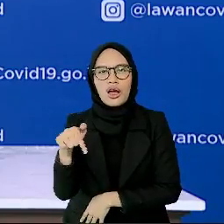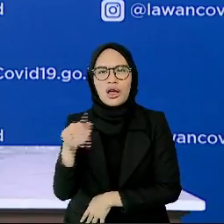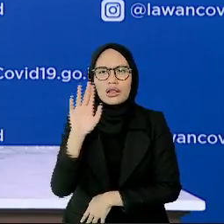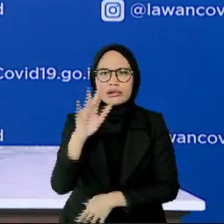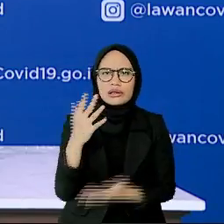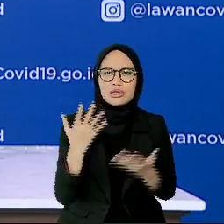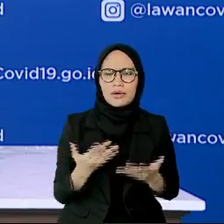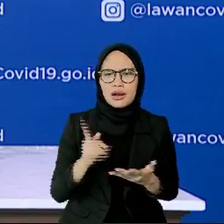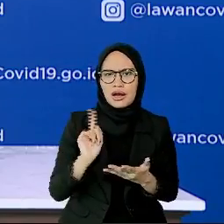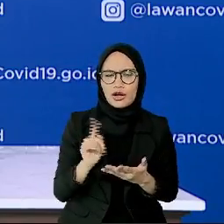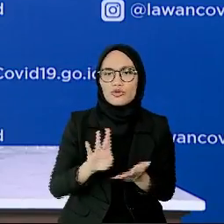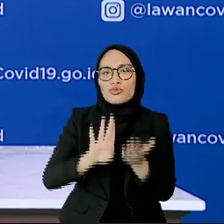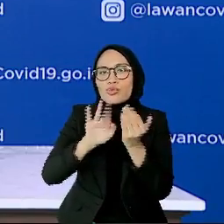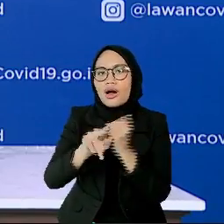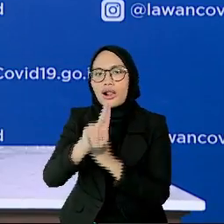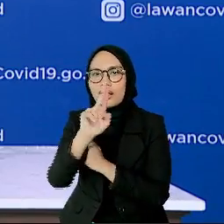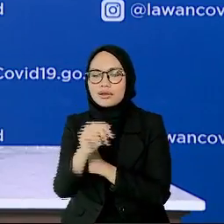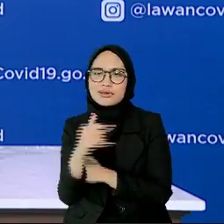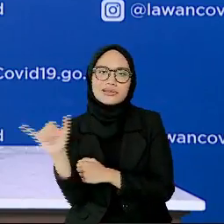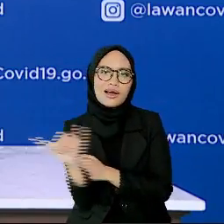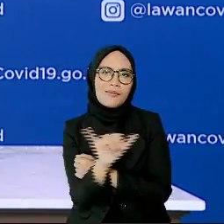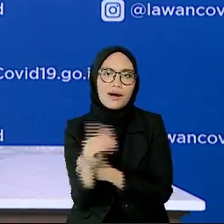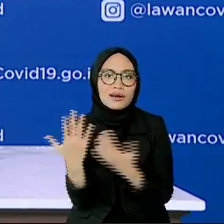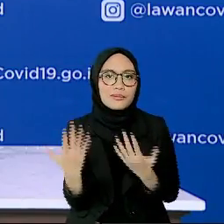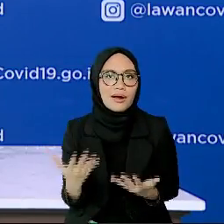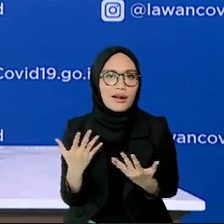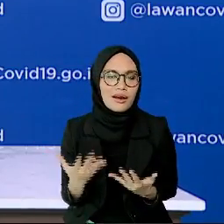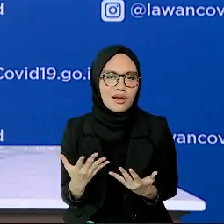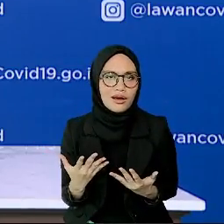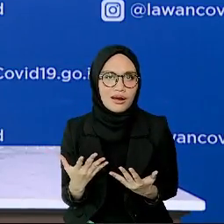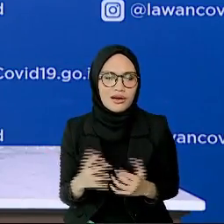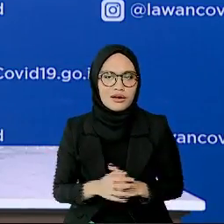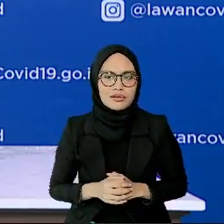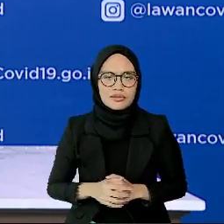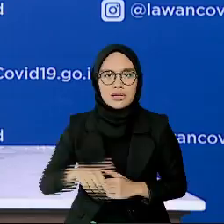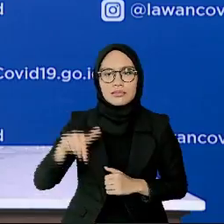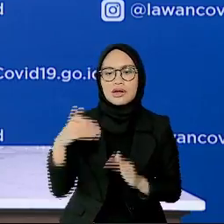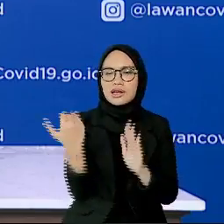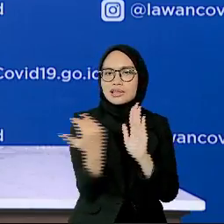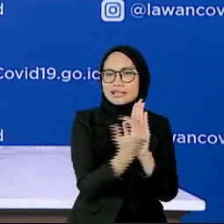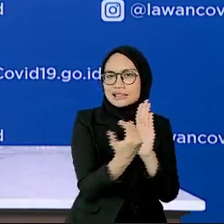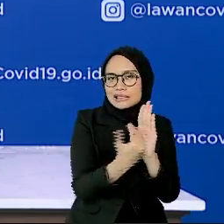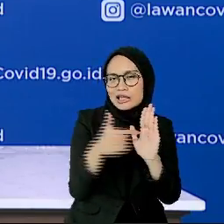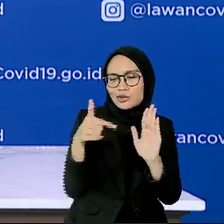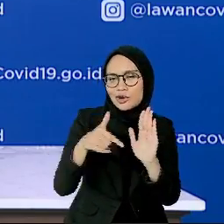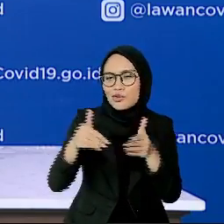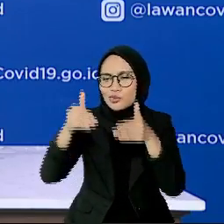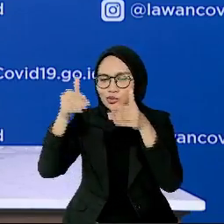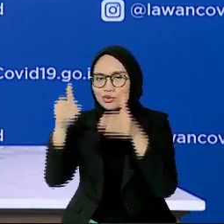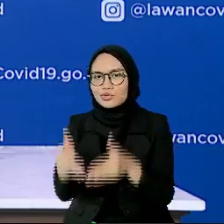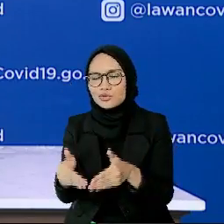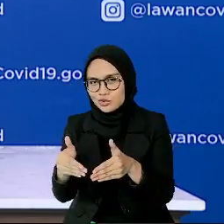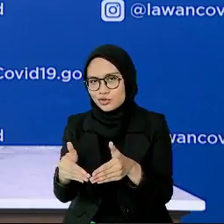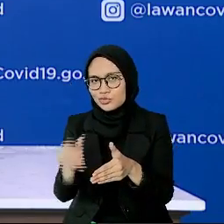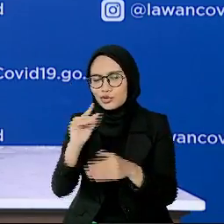ini di bawah otoritas institusi mana? Bagaimana mekanismenya? Bagaimana mencegah kejadian serupa